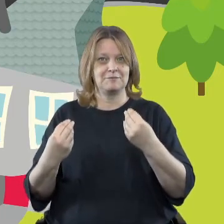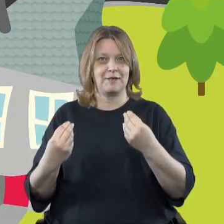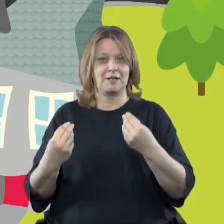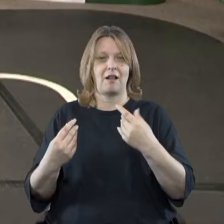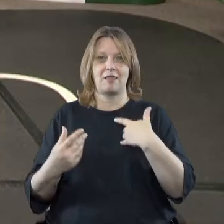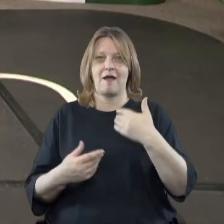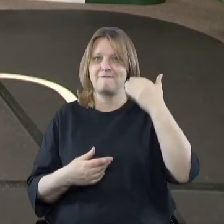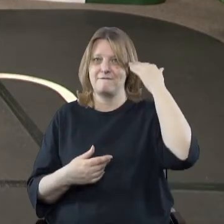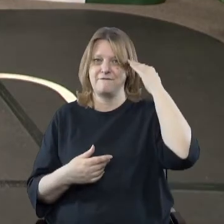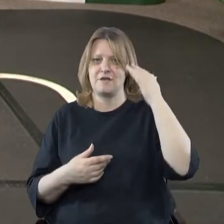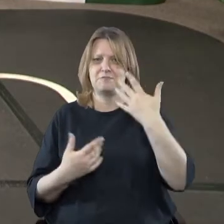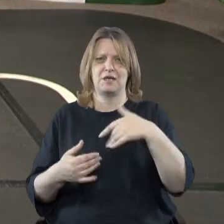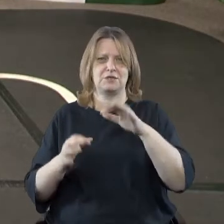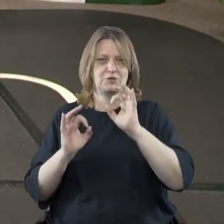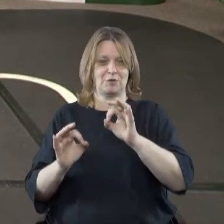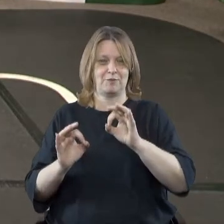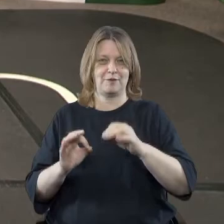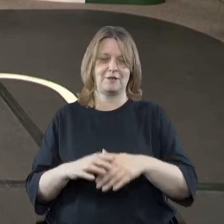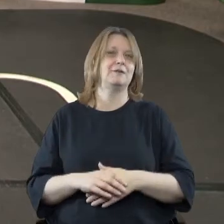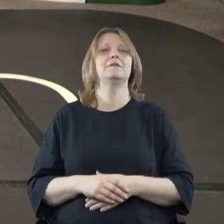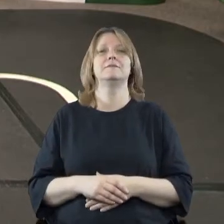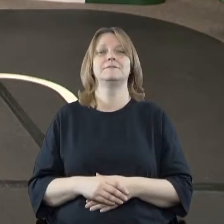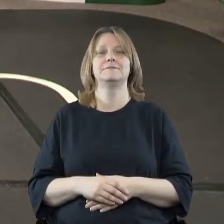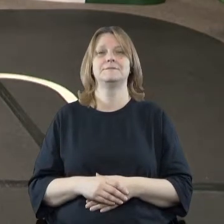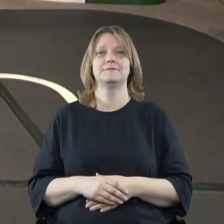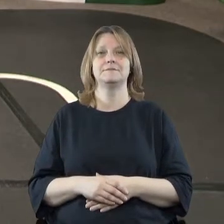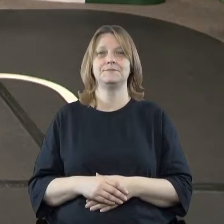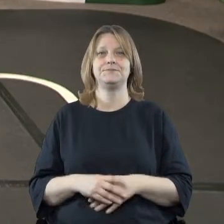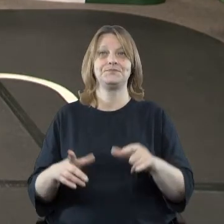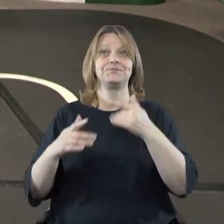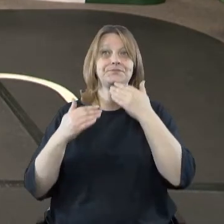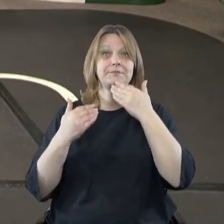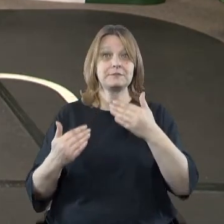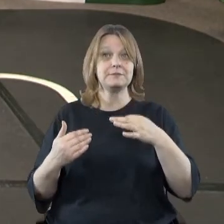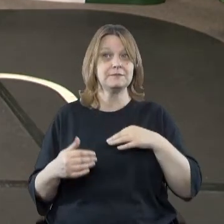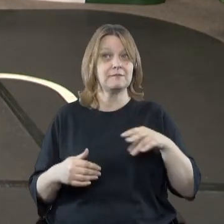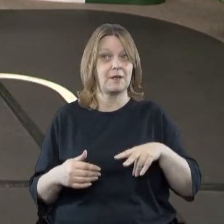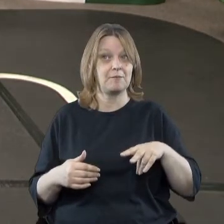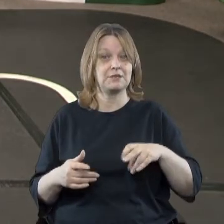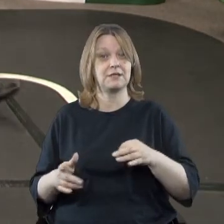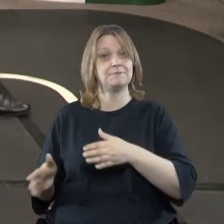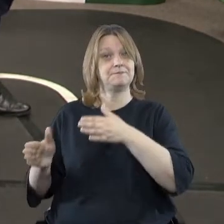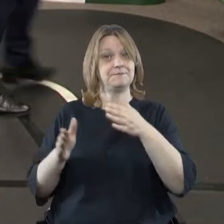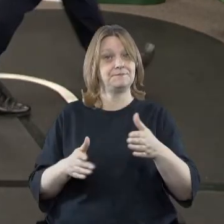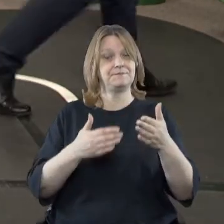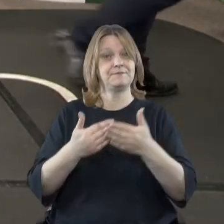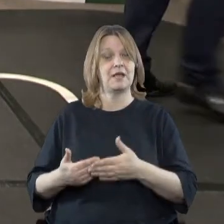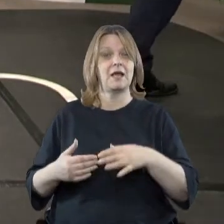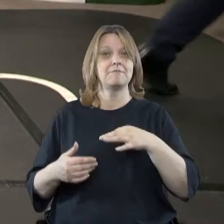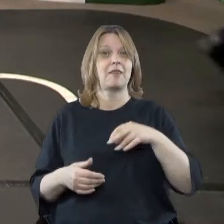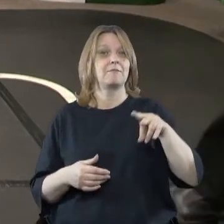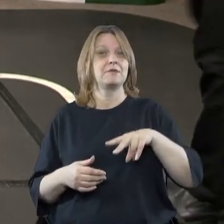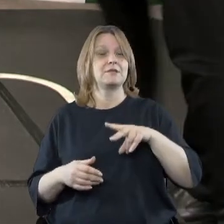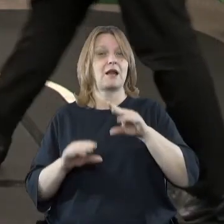wiedzy, gratuluję odpowiedzi na to pytania. Bardzo dziękuję. Dziękuję również panie ministrze. Zapraszamy pana ministra edukacji i nauki,